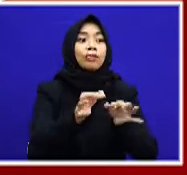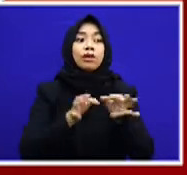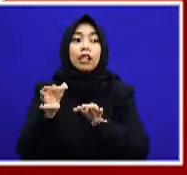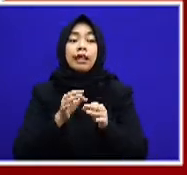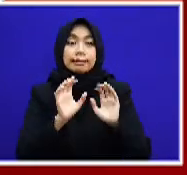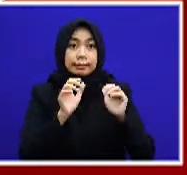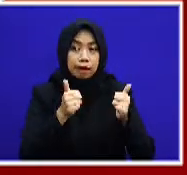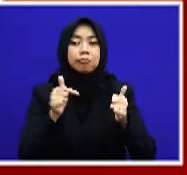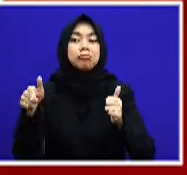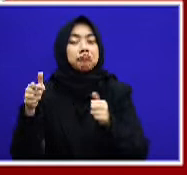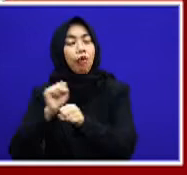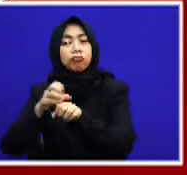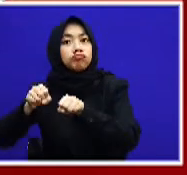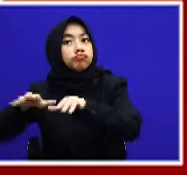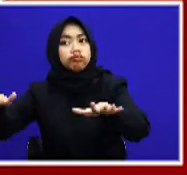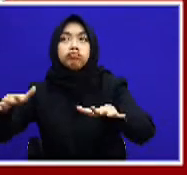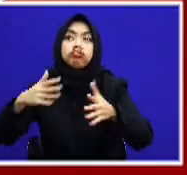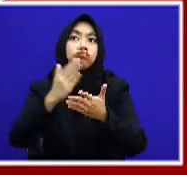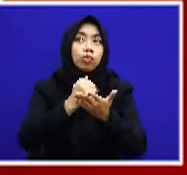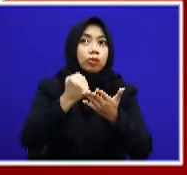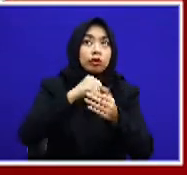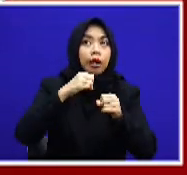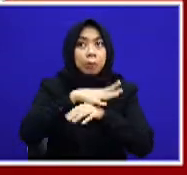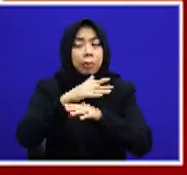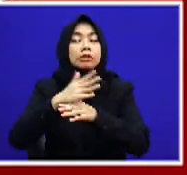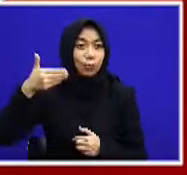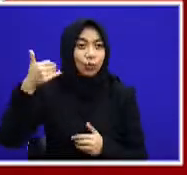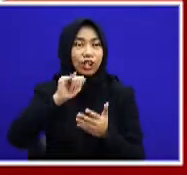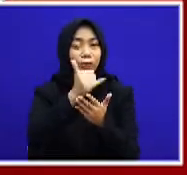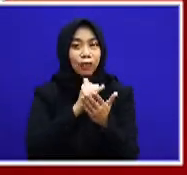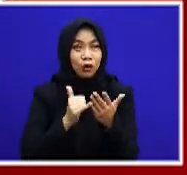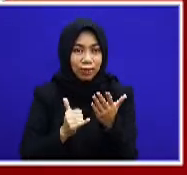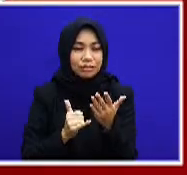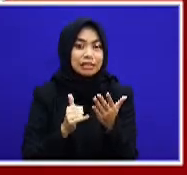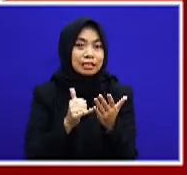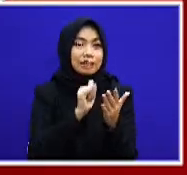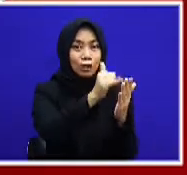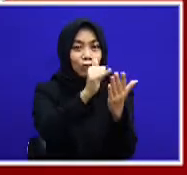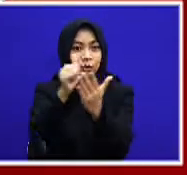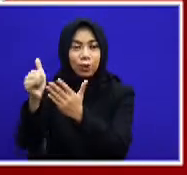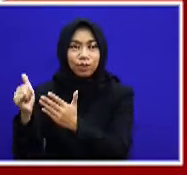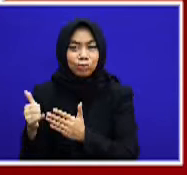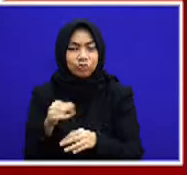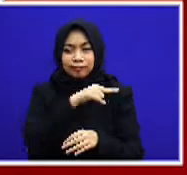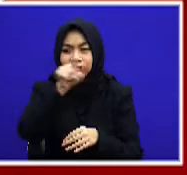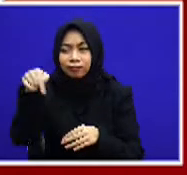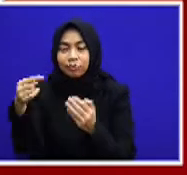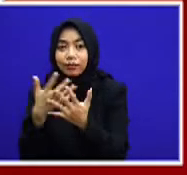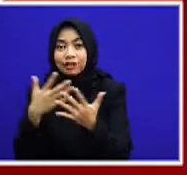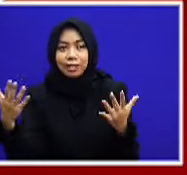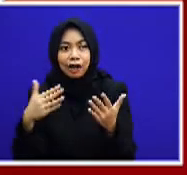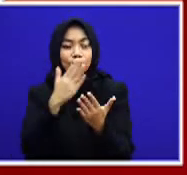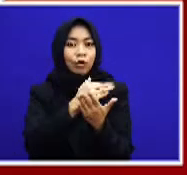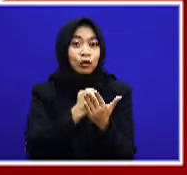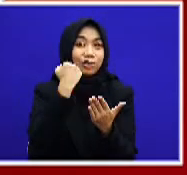itu betul-betul menerapkan satgas, untuk kelompok saja. Tingkat pelanggaran yang dilakukan oleh